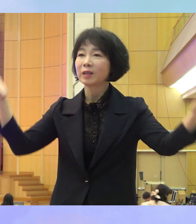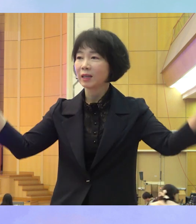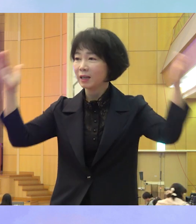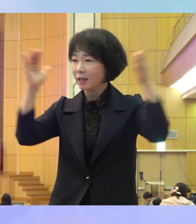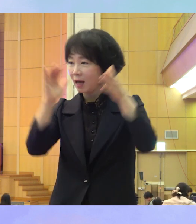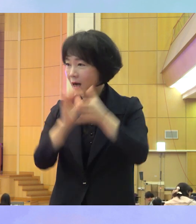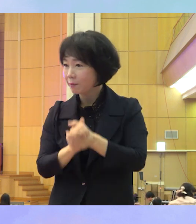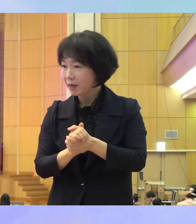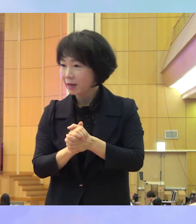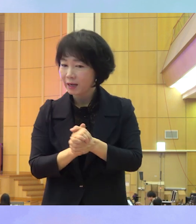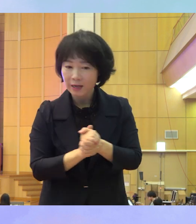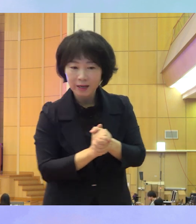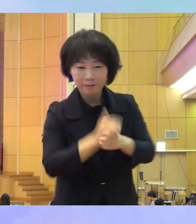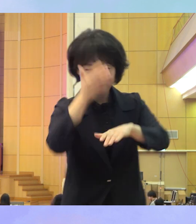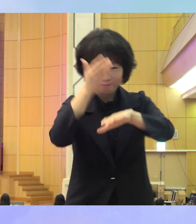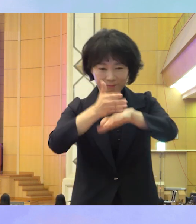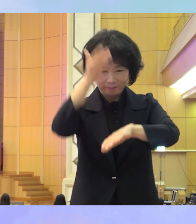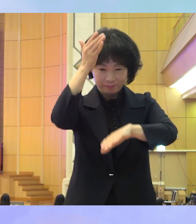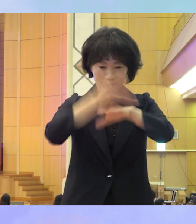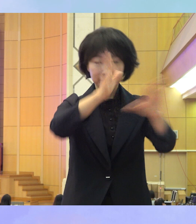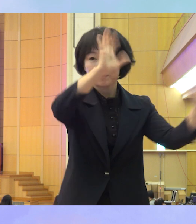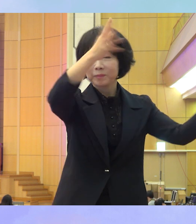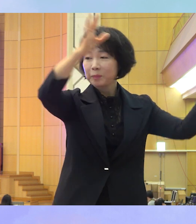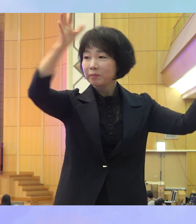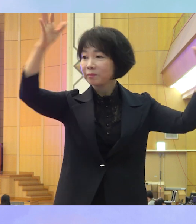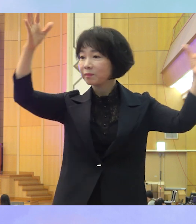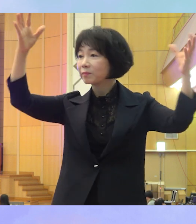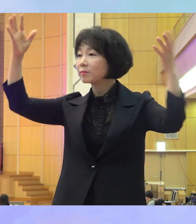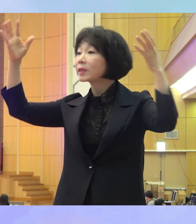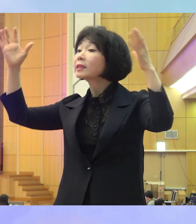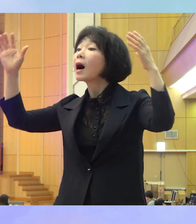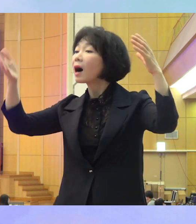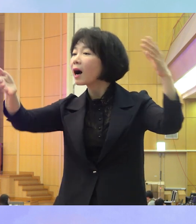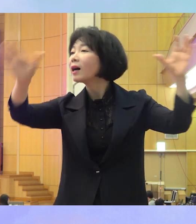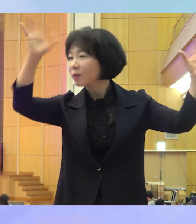우리 한 번 더 주님께 감사와 영광의 박수 돌리시겠습니다. 할렐루야.